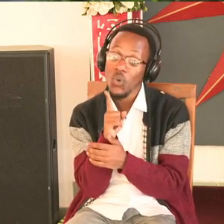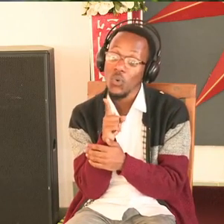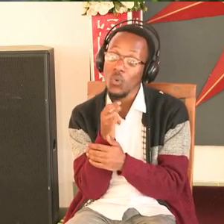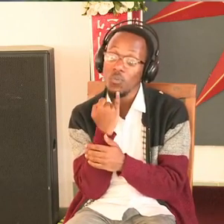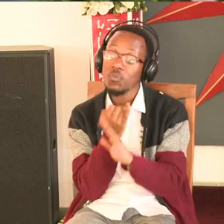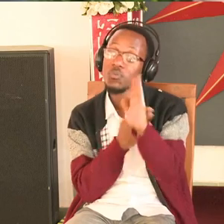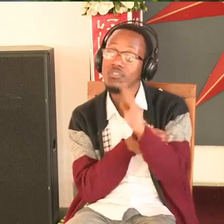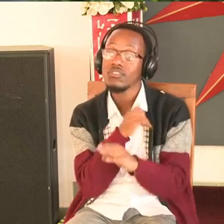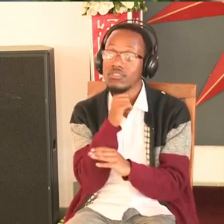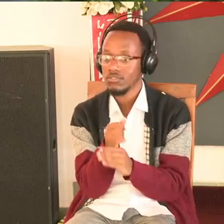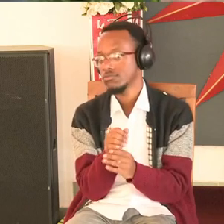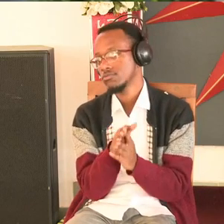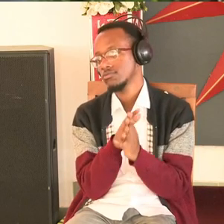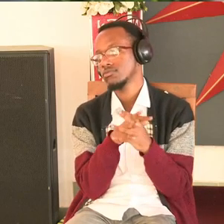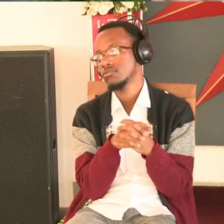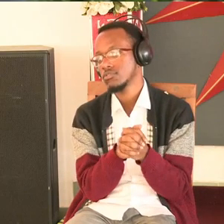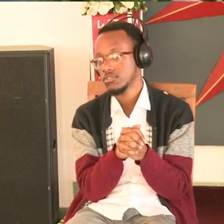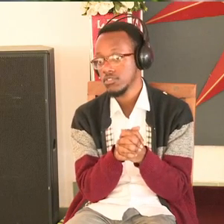Imana